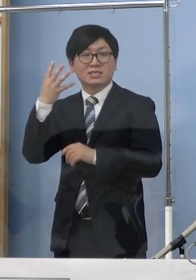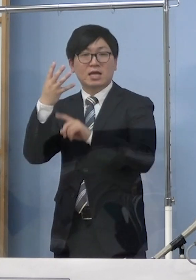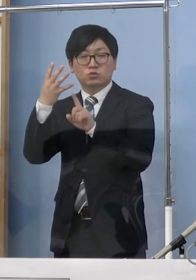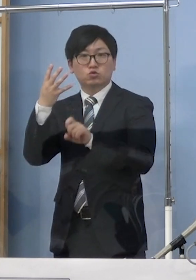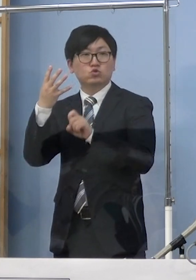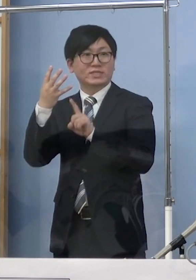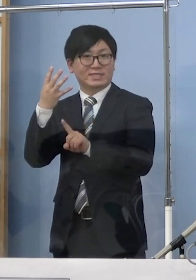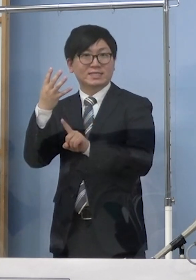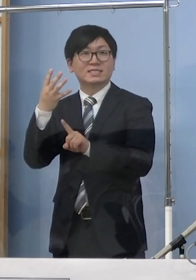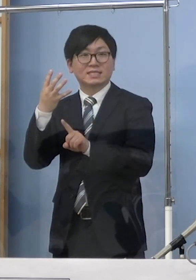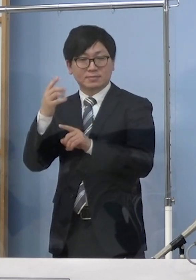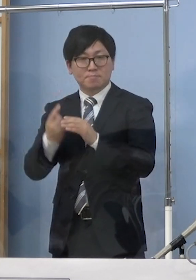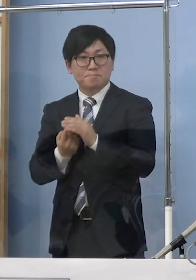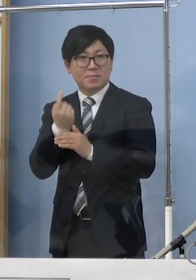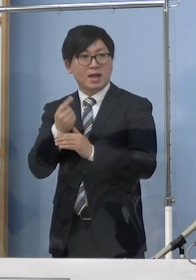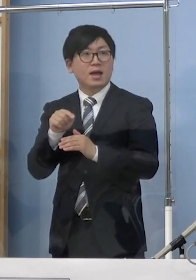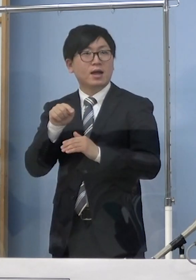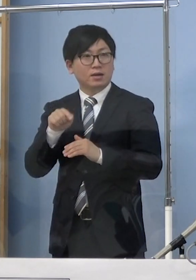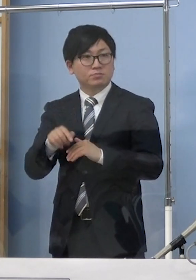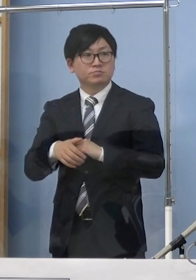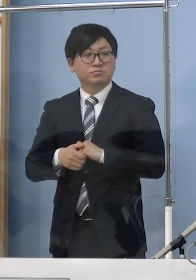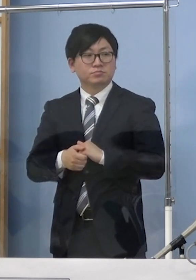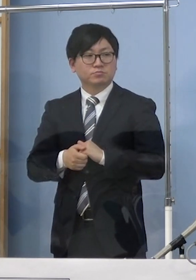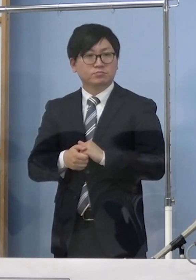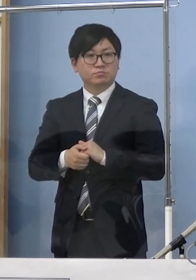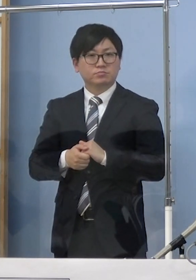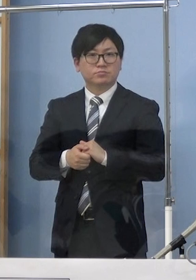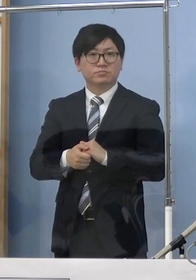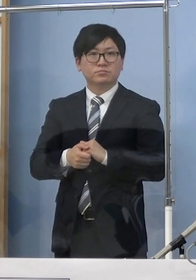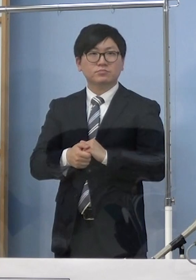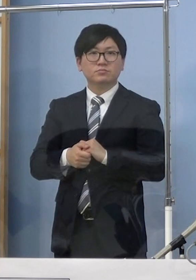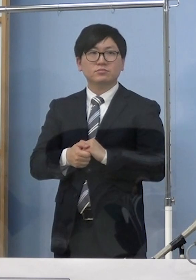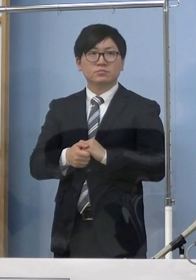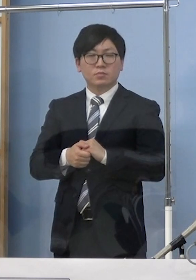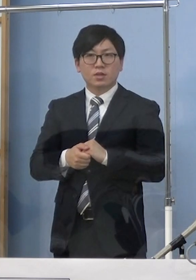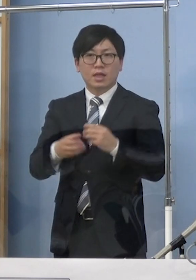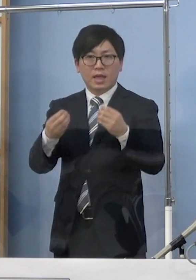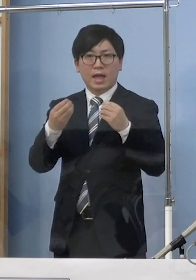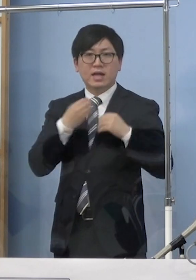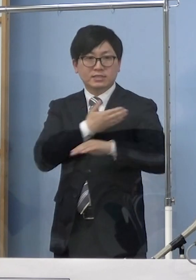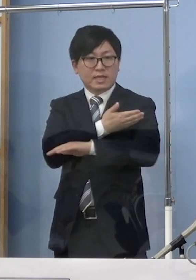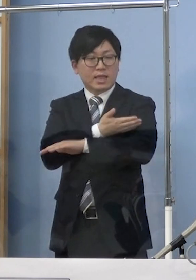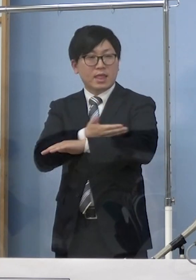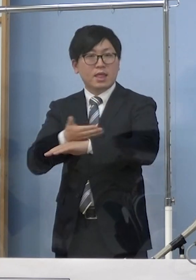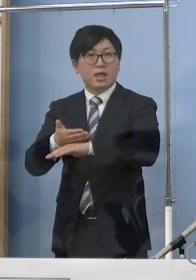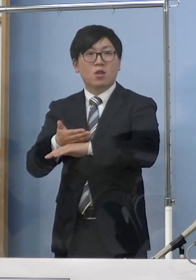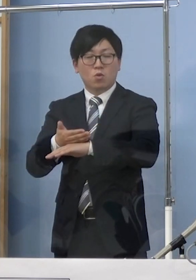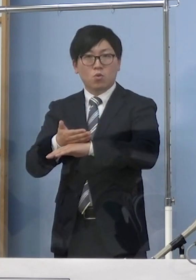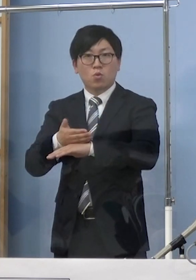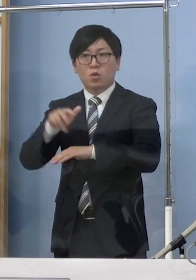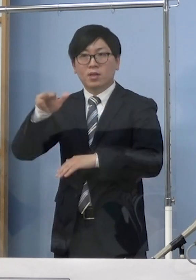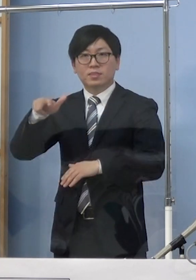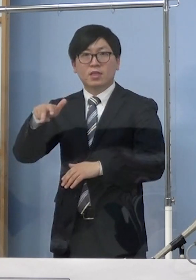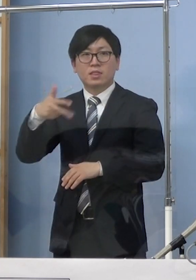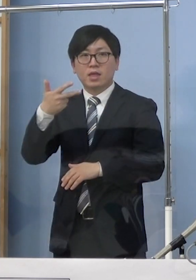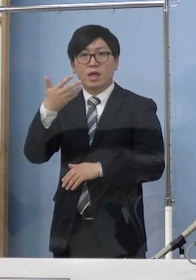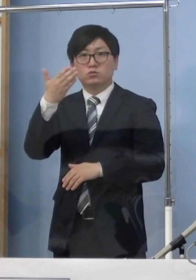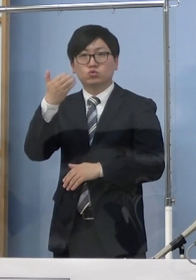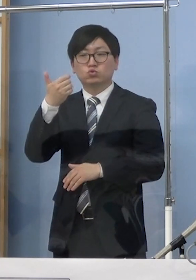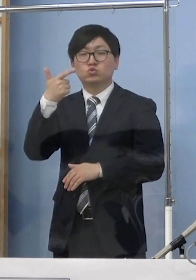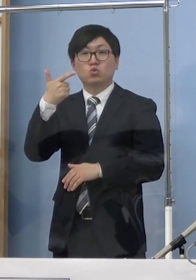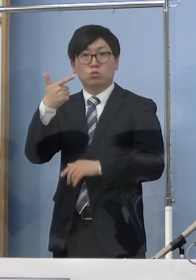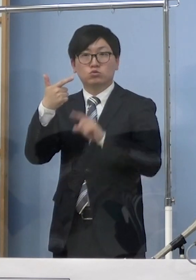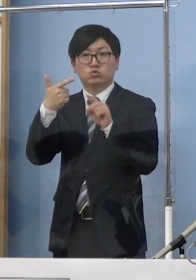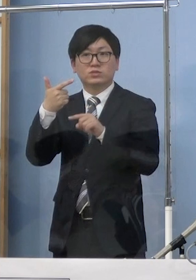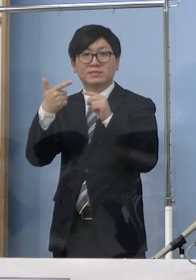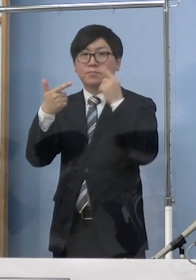。で、感染経路についてですが、796例目の